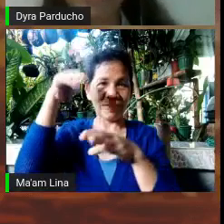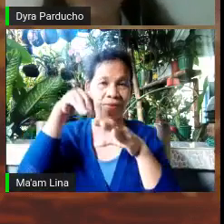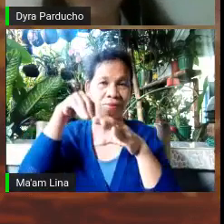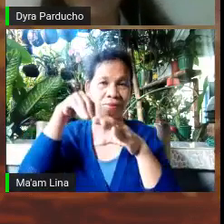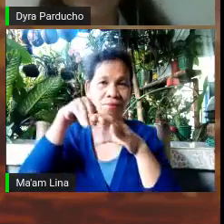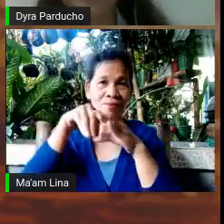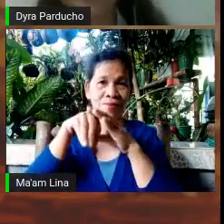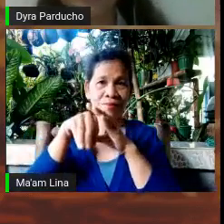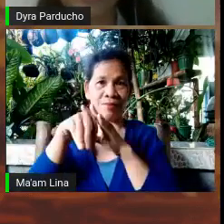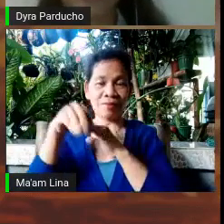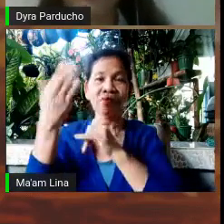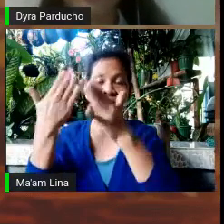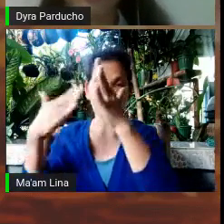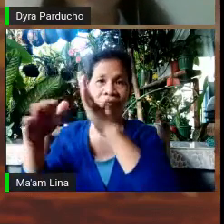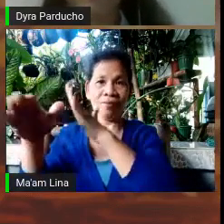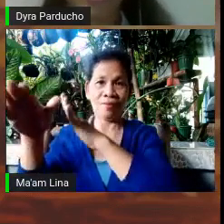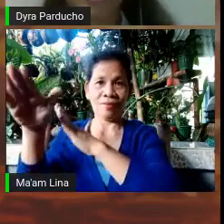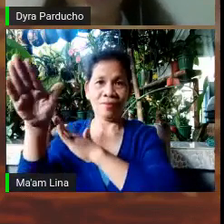sa langit.